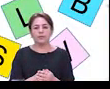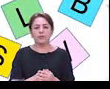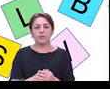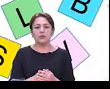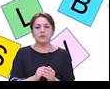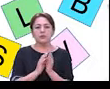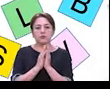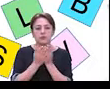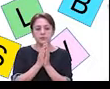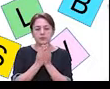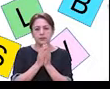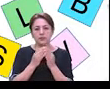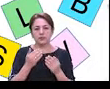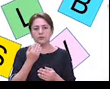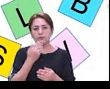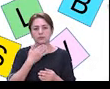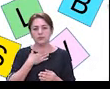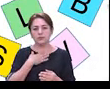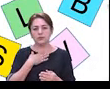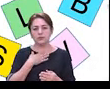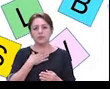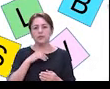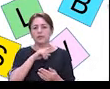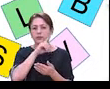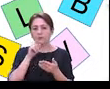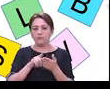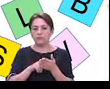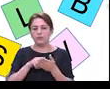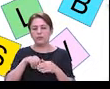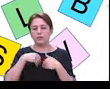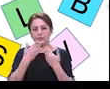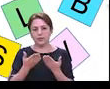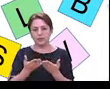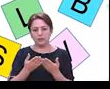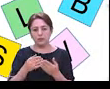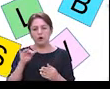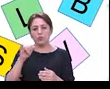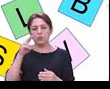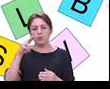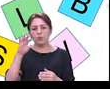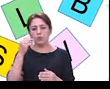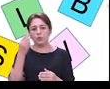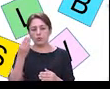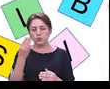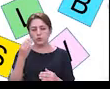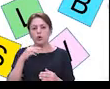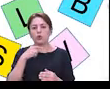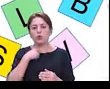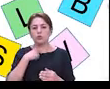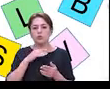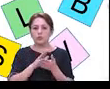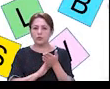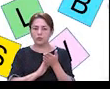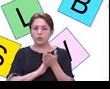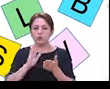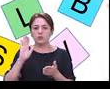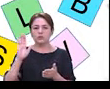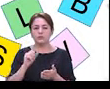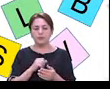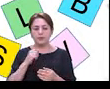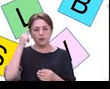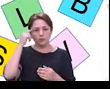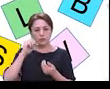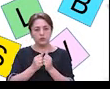Demak, darsligimizda bizga bir qancha savollar berilgan. Undosh tovushlarni takrorlash va mustahkamlash